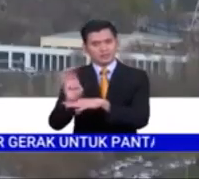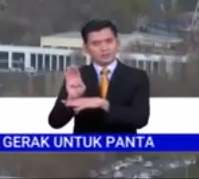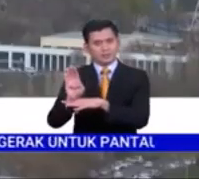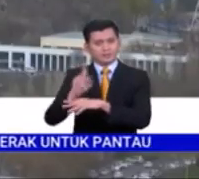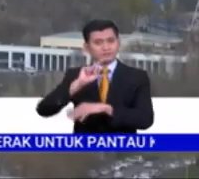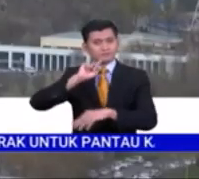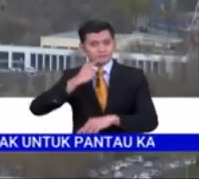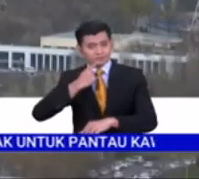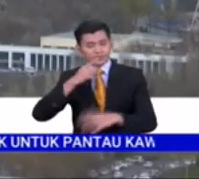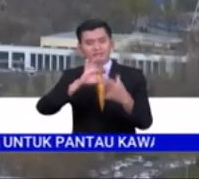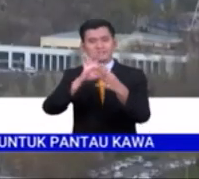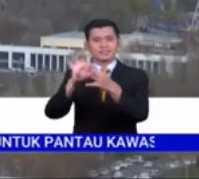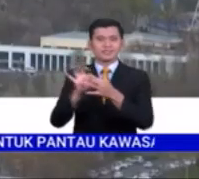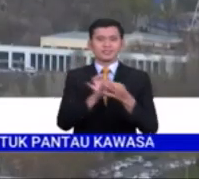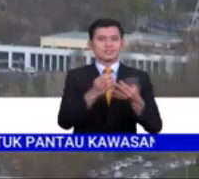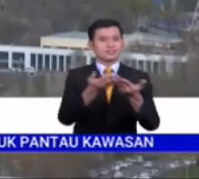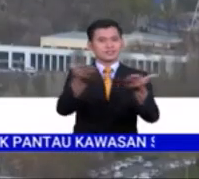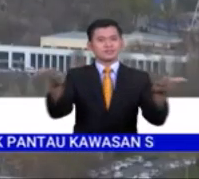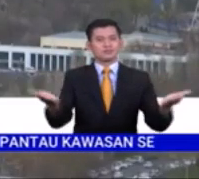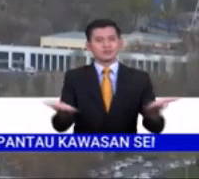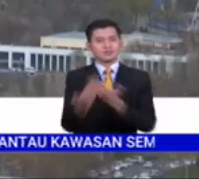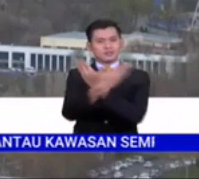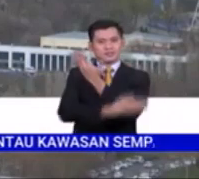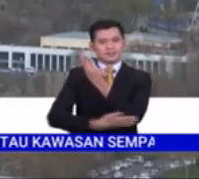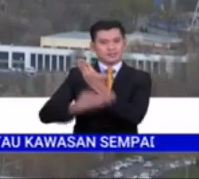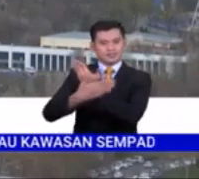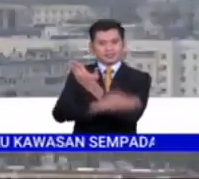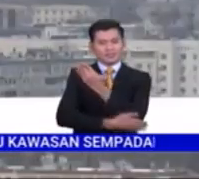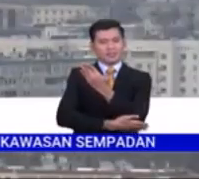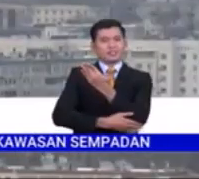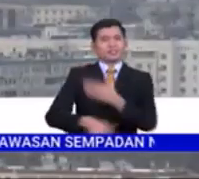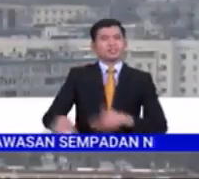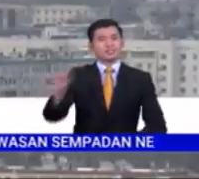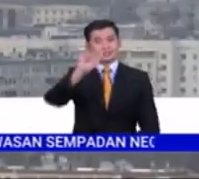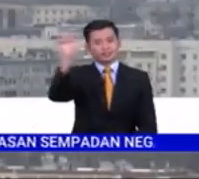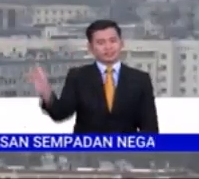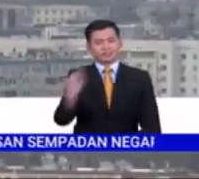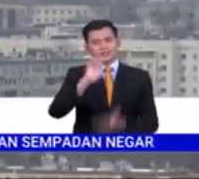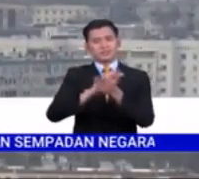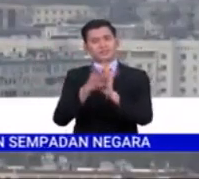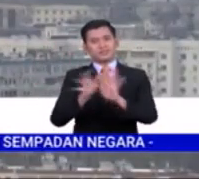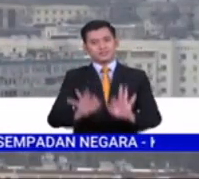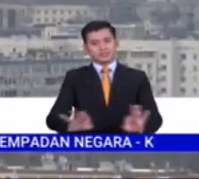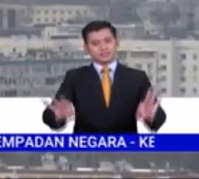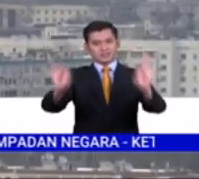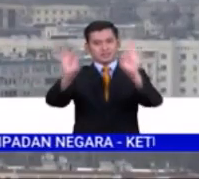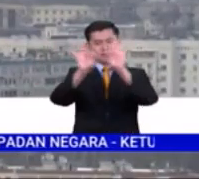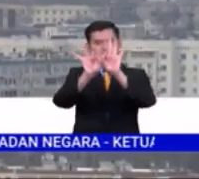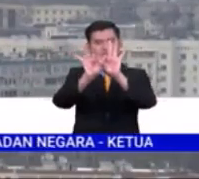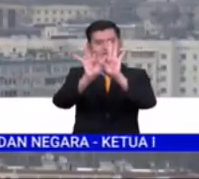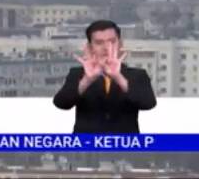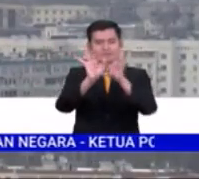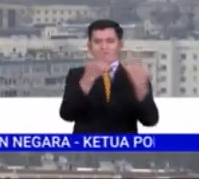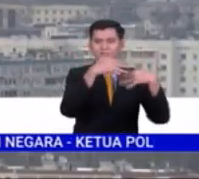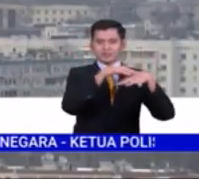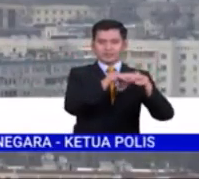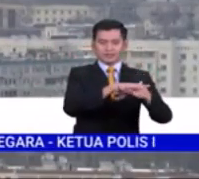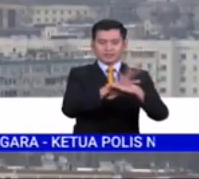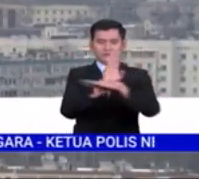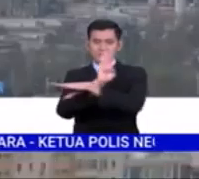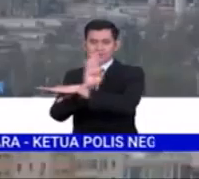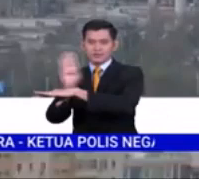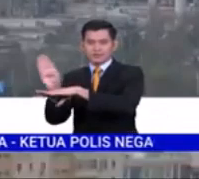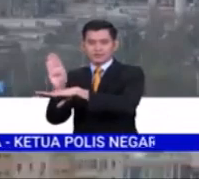menegaskan kerjasama serantau dengan negara jiran Asia Tengah menjadi kunci utama liberasi